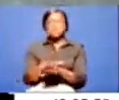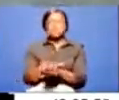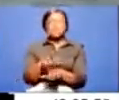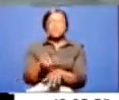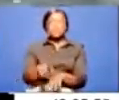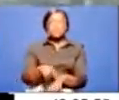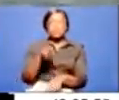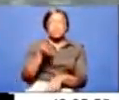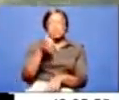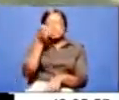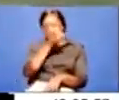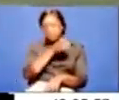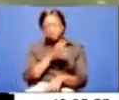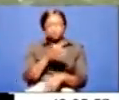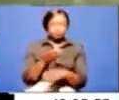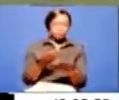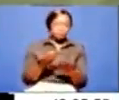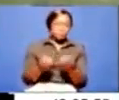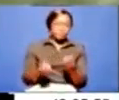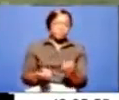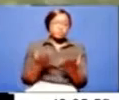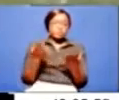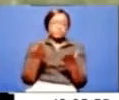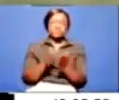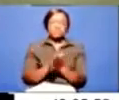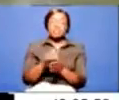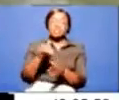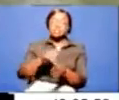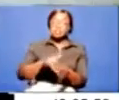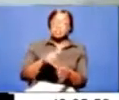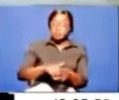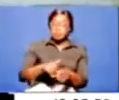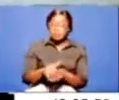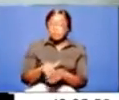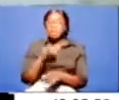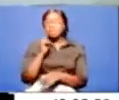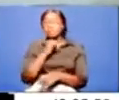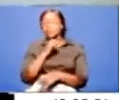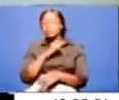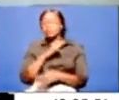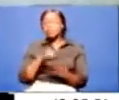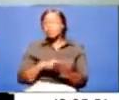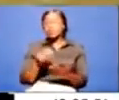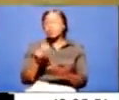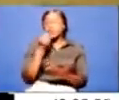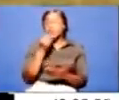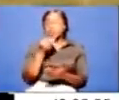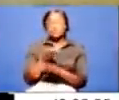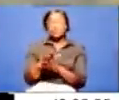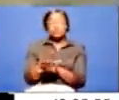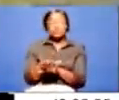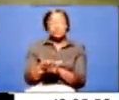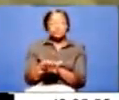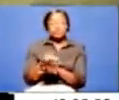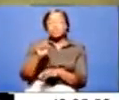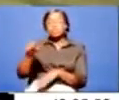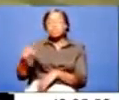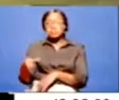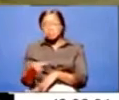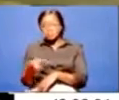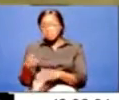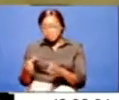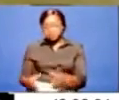wamepuuzwa licha ya kugharamikia zaidi kwenye uwekezaji wao. Alilalamika kuwa vyakula vya samaki vinauzwa kwa 1,500 kwa mfuko wa uzani